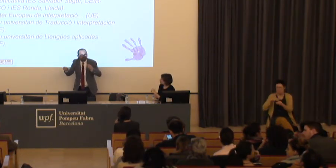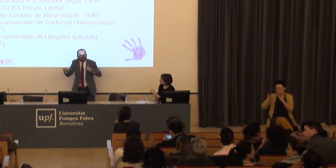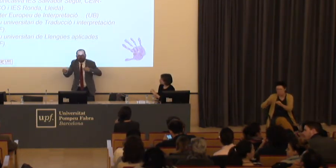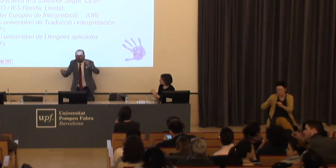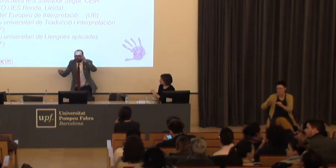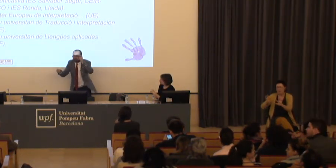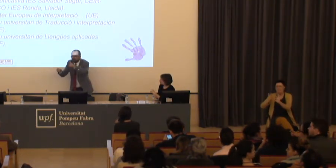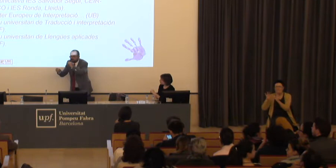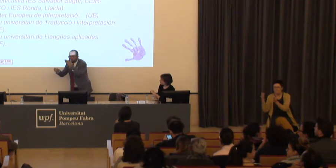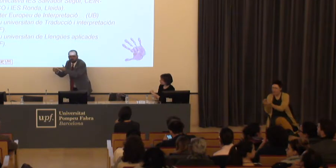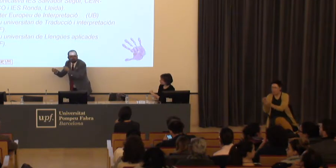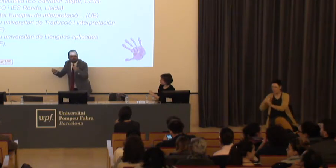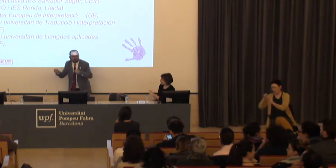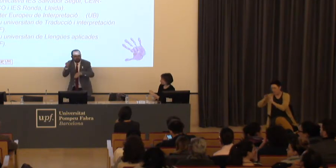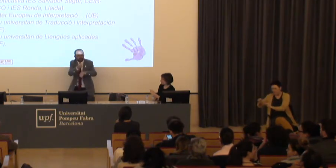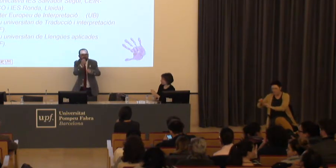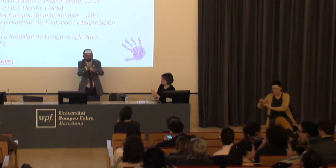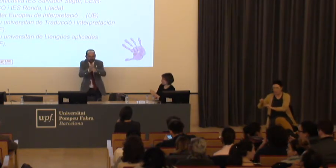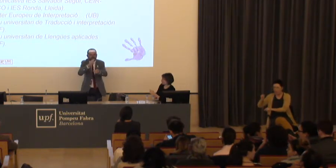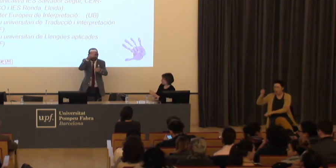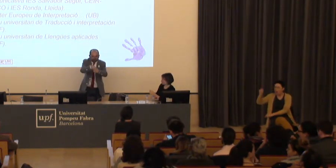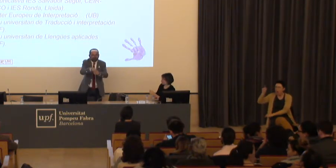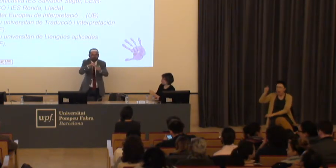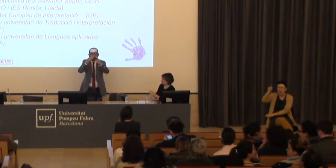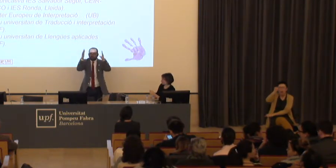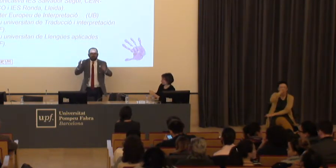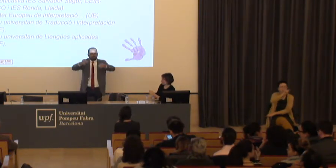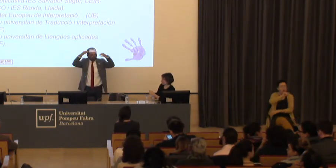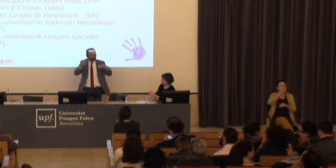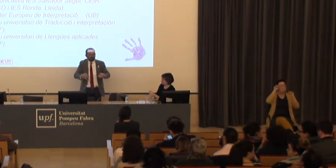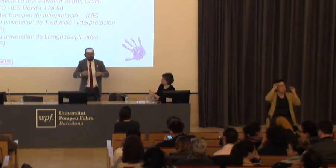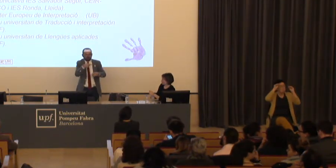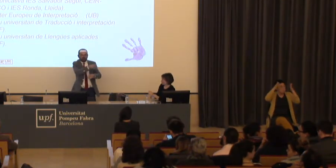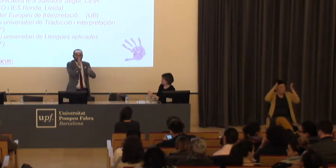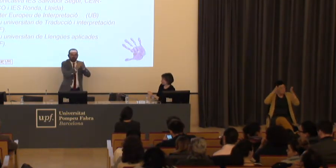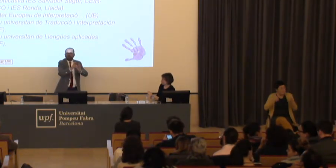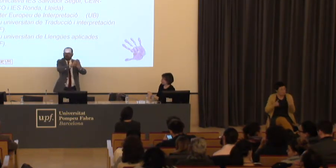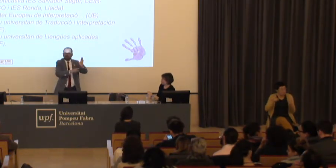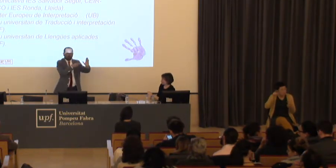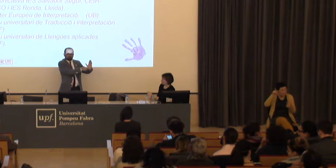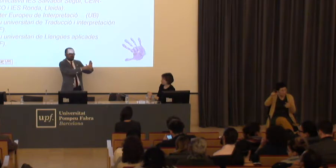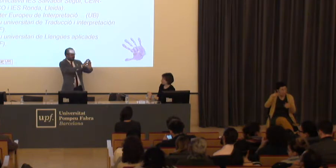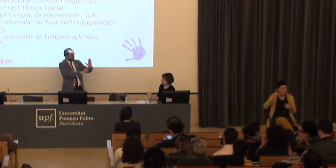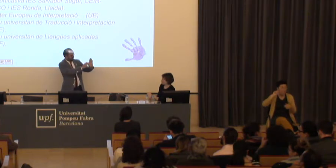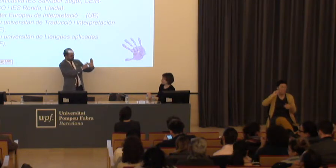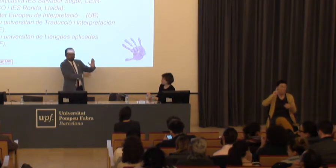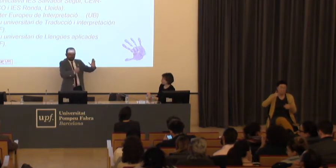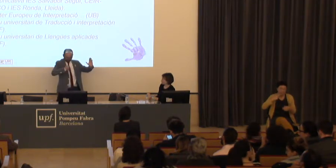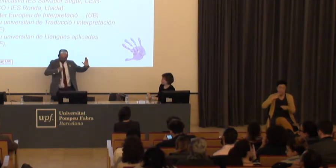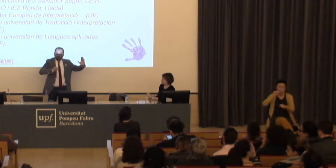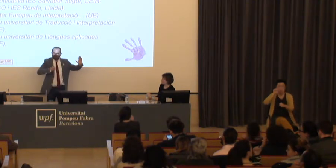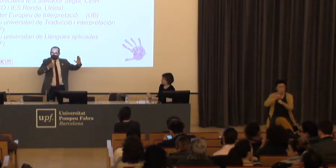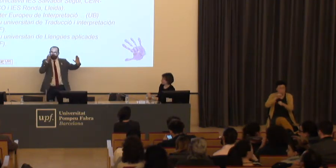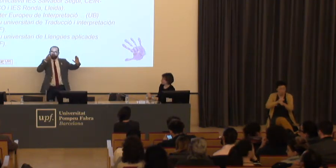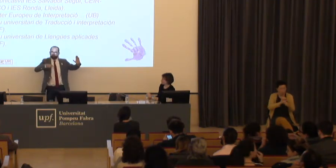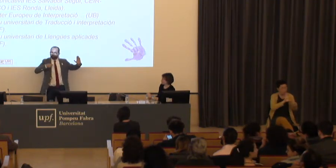aquests professors que ensenyaven eren professors de llengua de signes que treballaven dins d'instituts que estan reconeguts